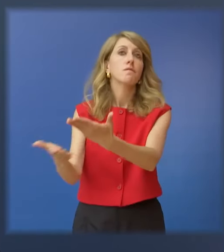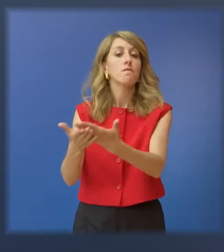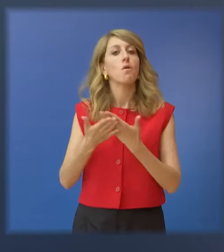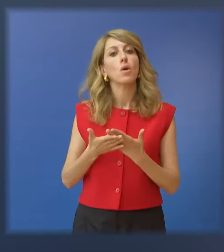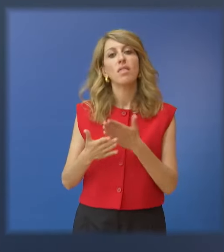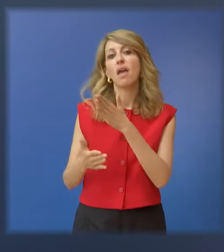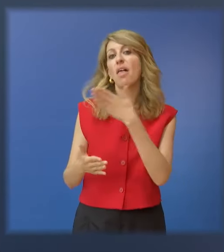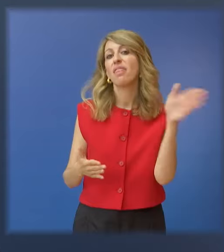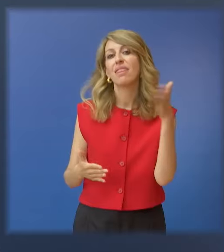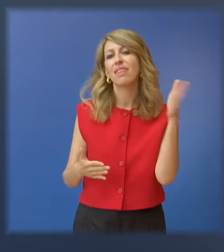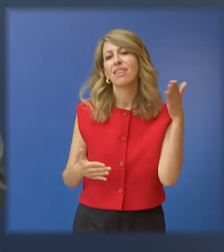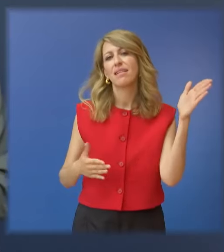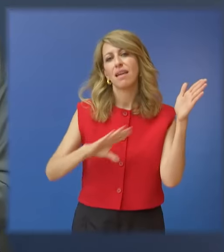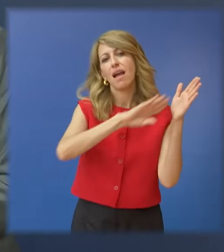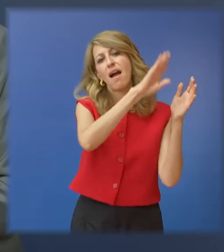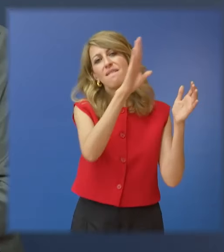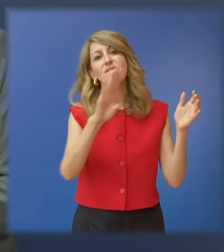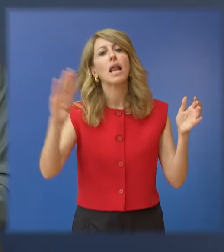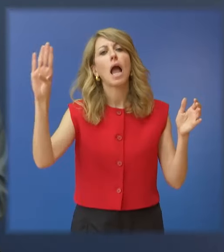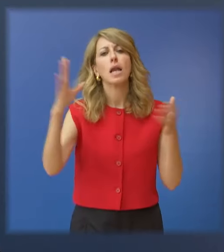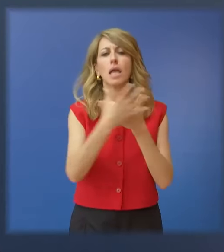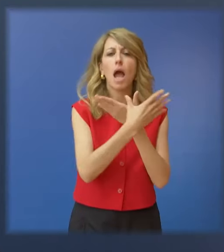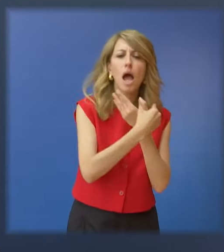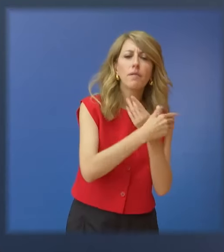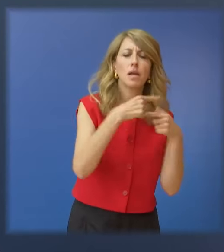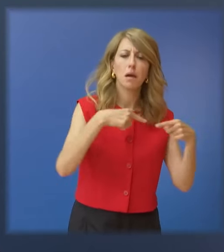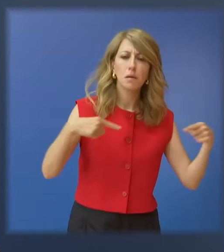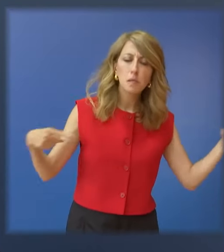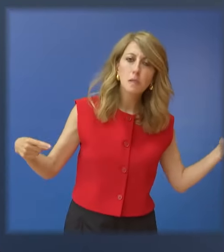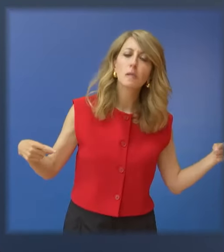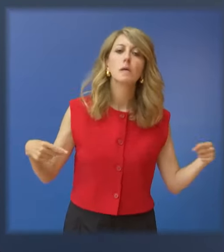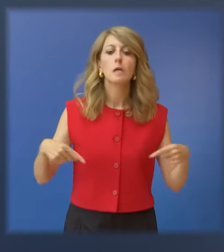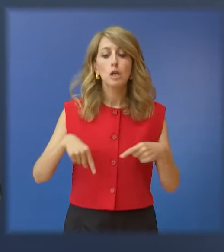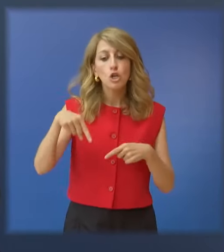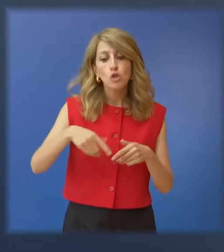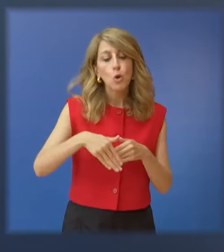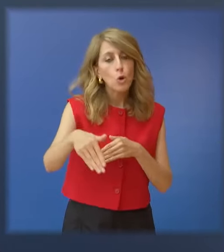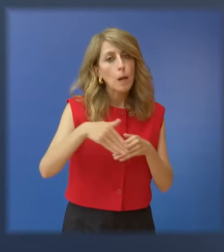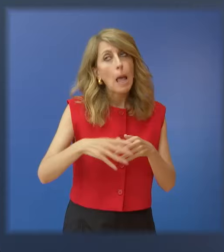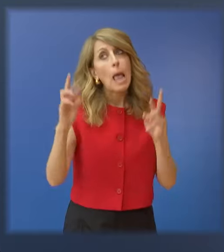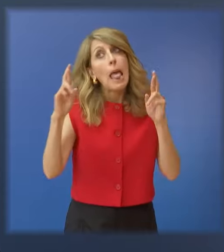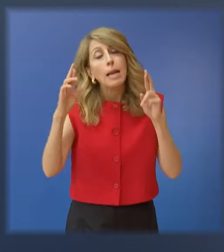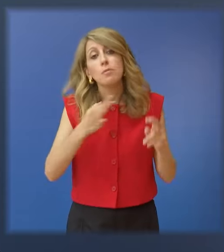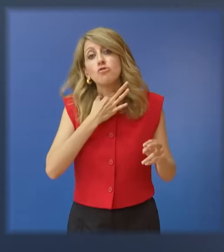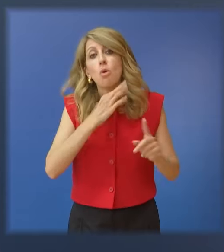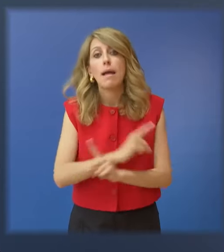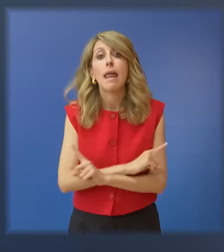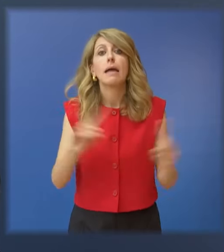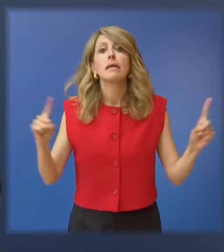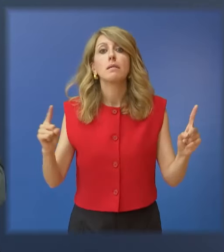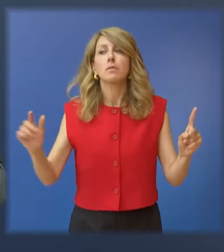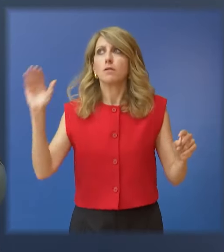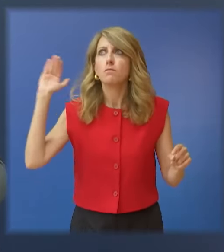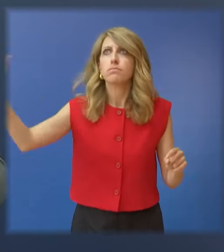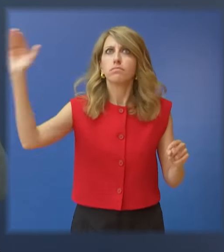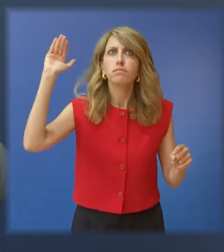αυτό συμβαίνει περισσότερο στις ημέρες ελπίζω να μη χρειαστεί φαίνεται ότι το καλοκαίρι αυτό και όπως και το προηγούμενο θα